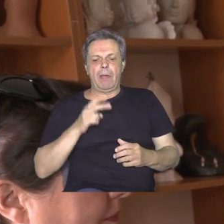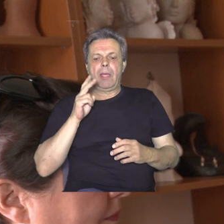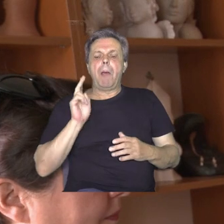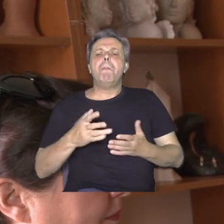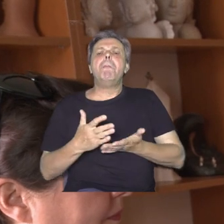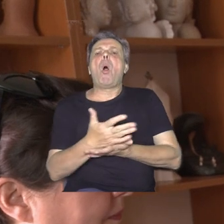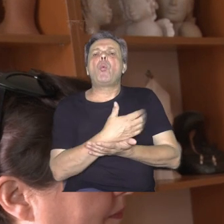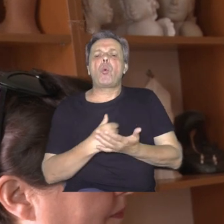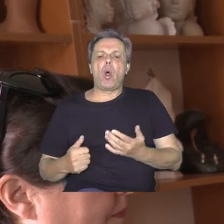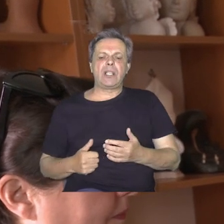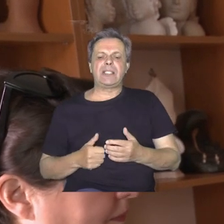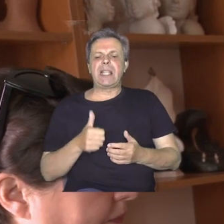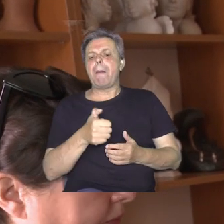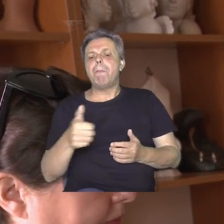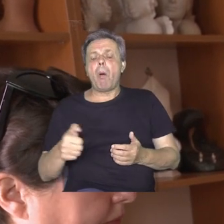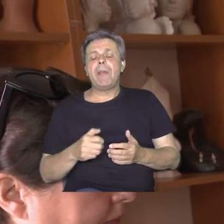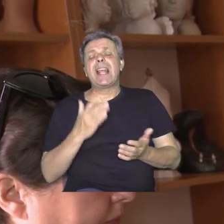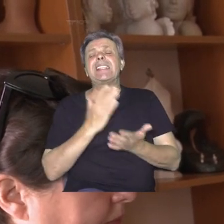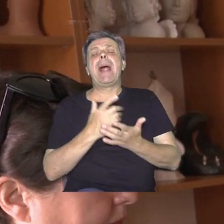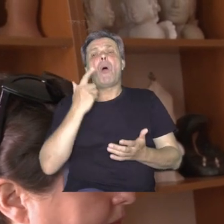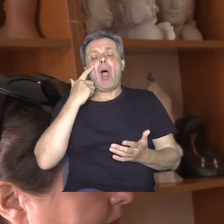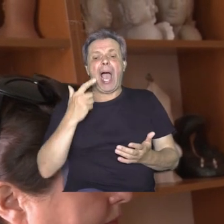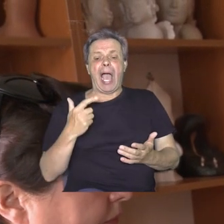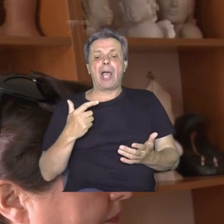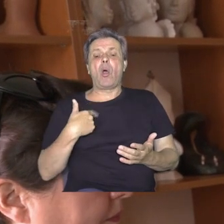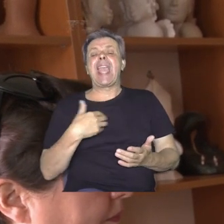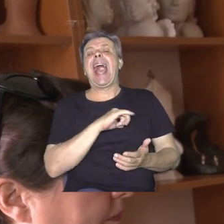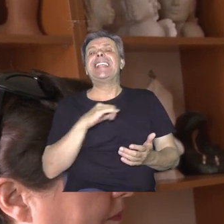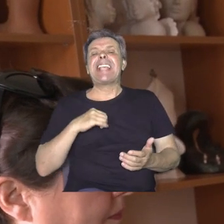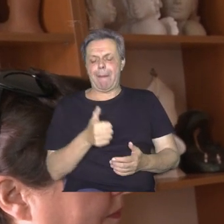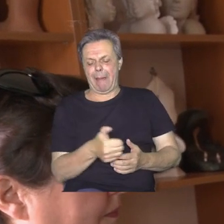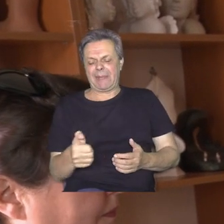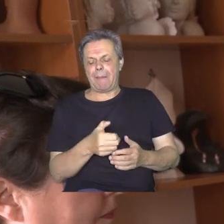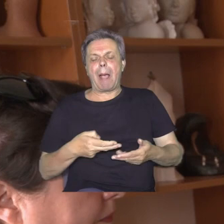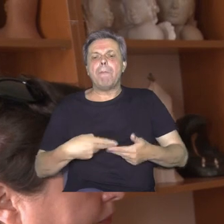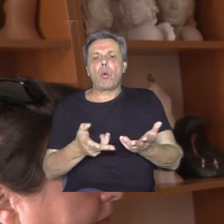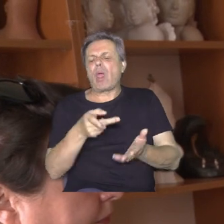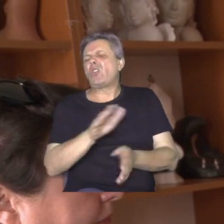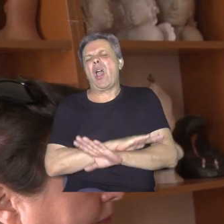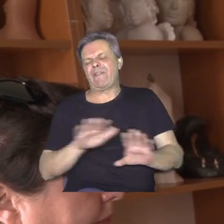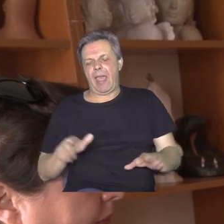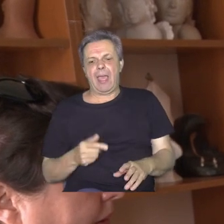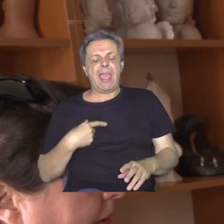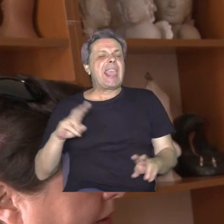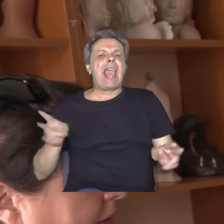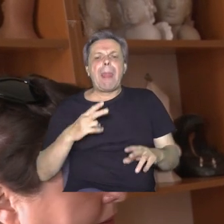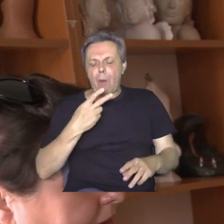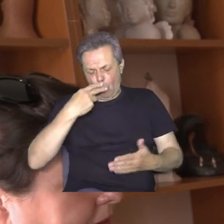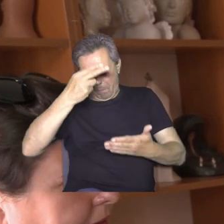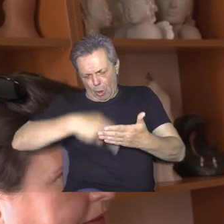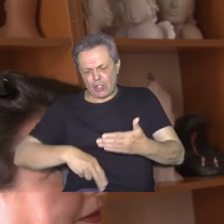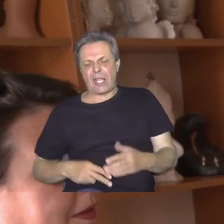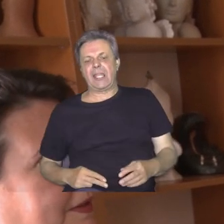Mogu koristiti mobitel samo ako ja sama tipkam poruke i to je sve. Ne